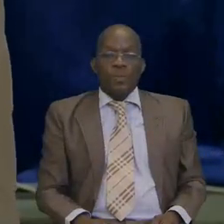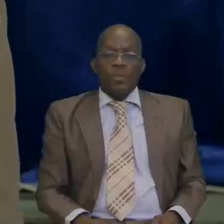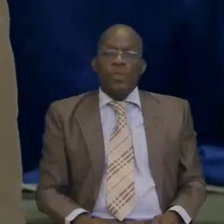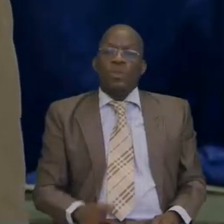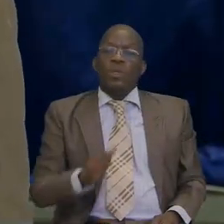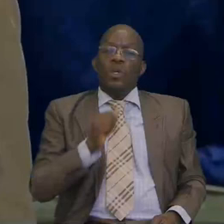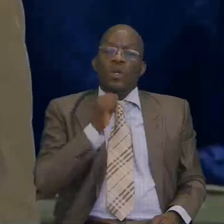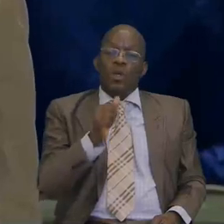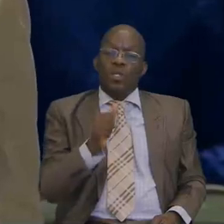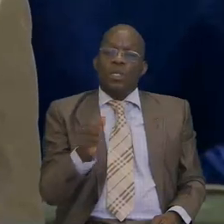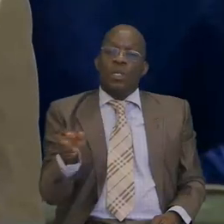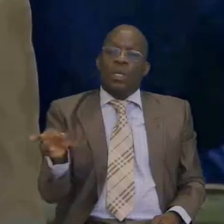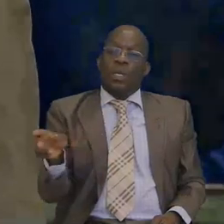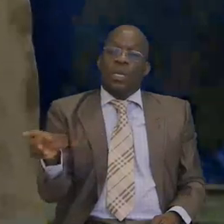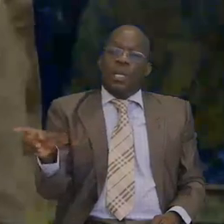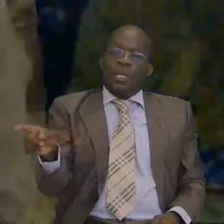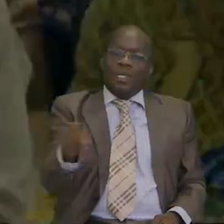Ce n'est pas leur Dieu.